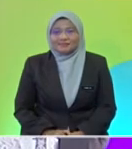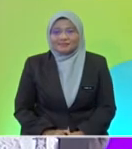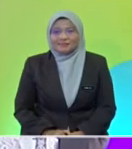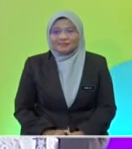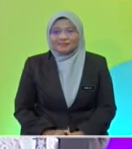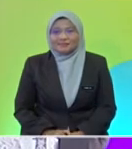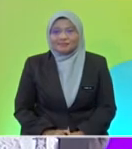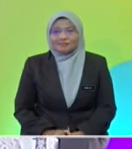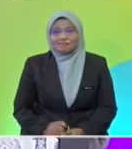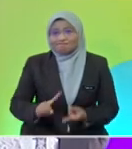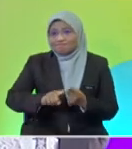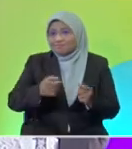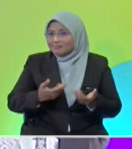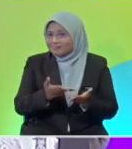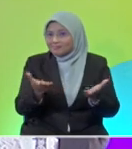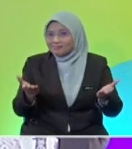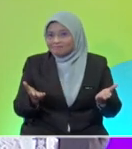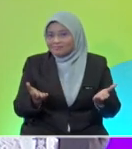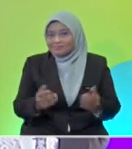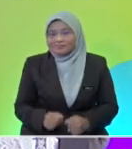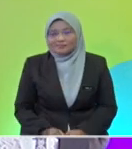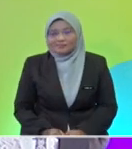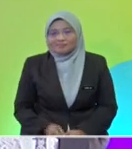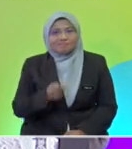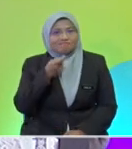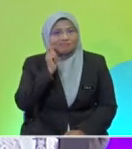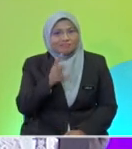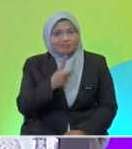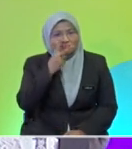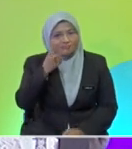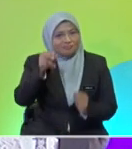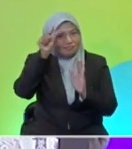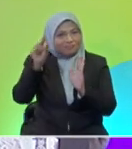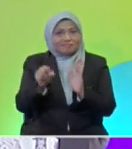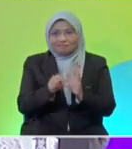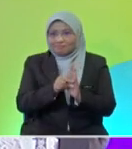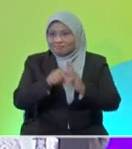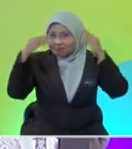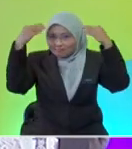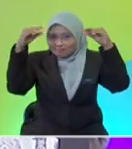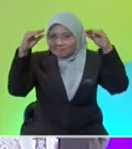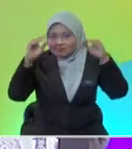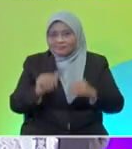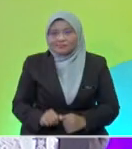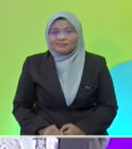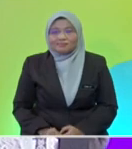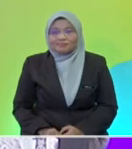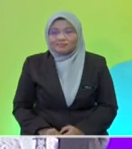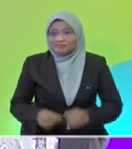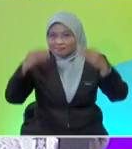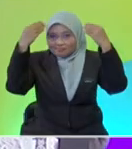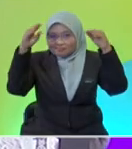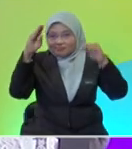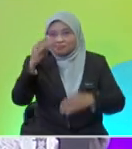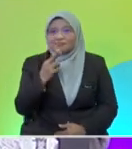Baiklah kawan-kawan tadi sedikit latar belakang tentang guru penyampaian kita hari ini di studio yaitu cikguro snow